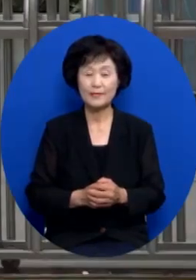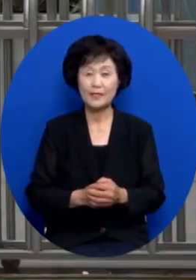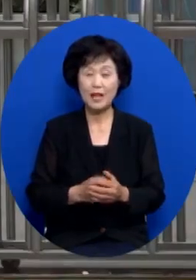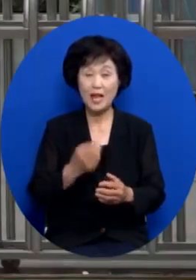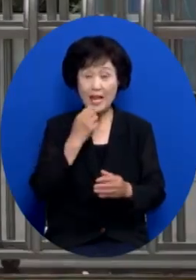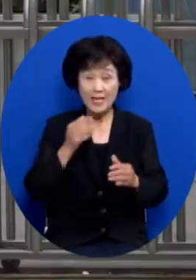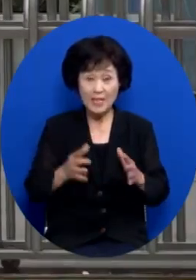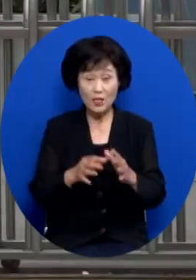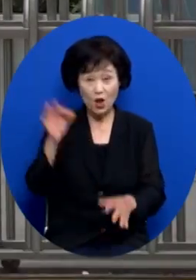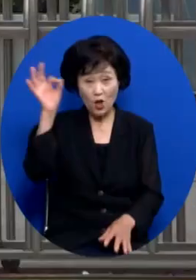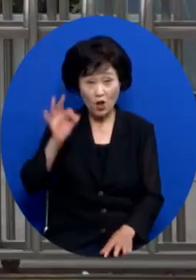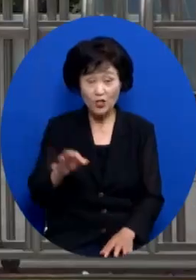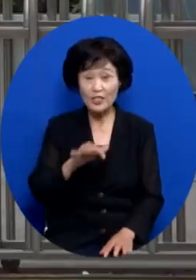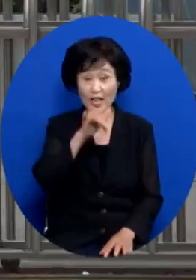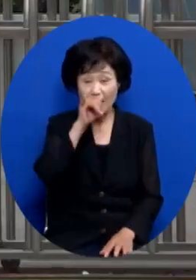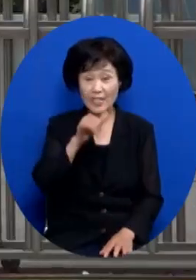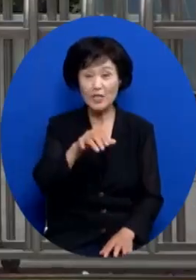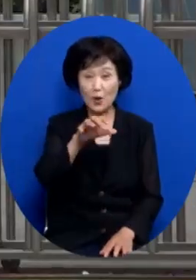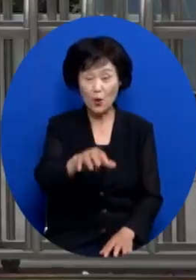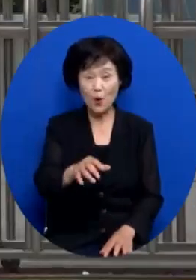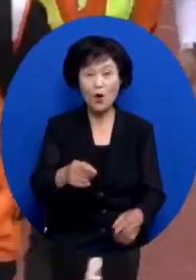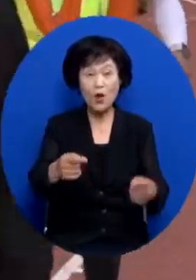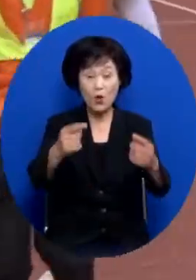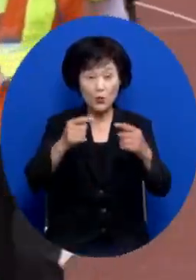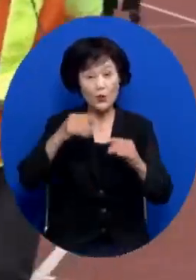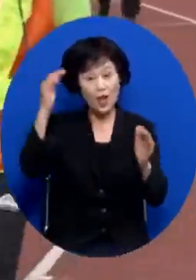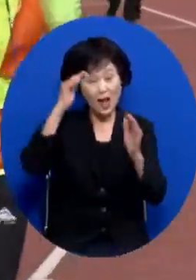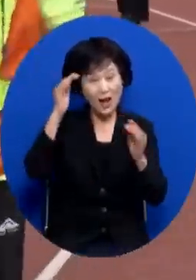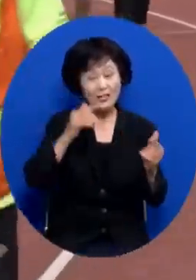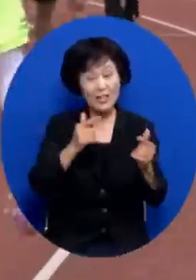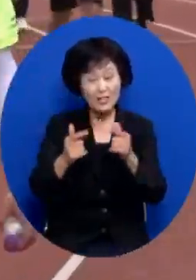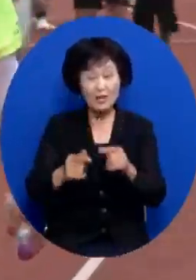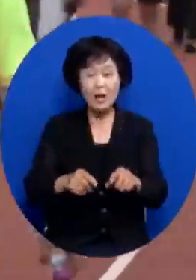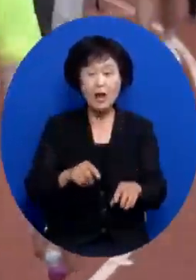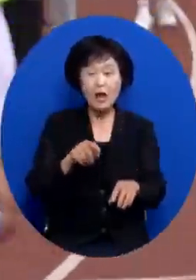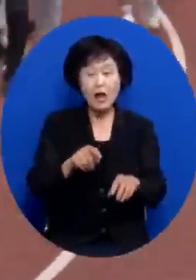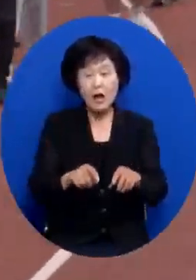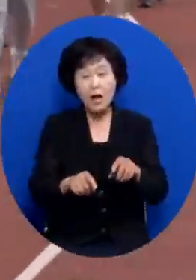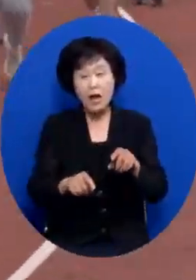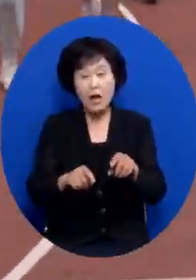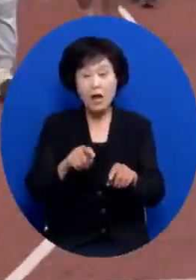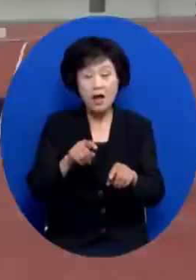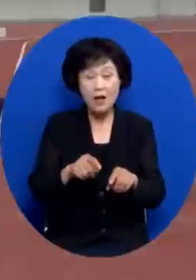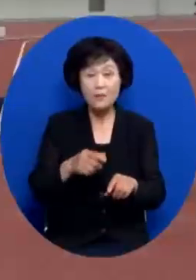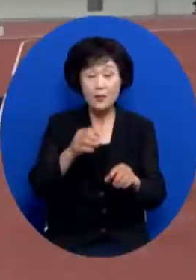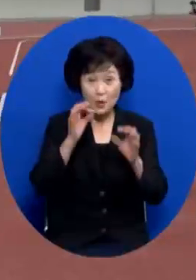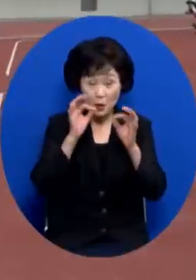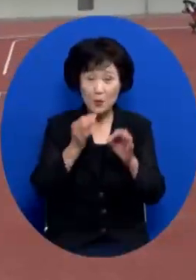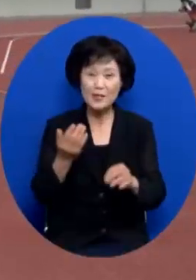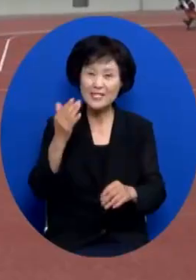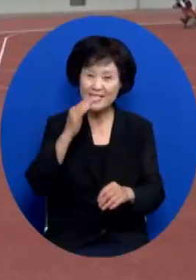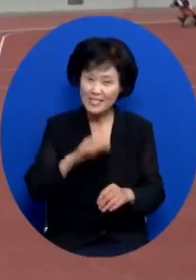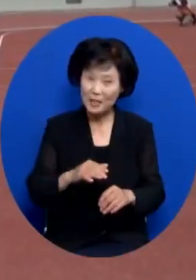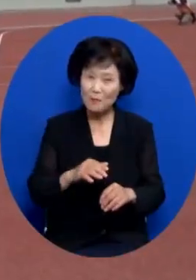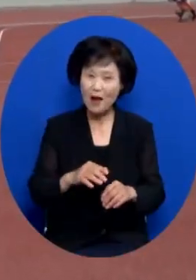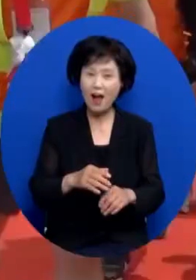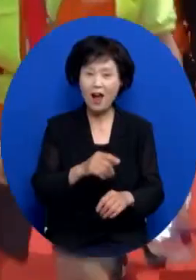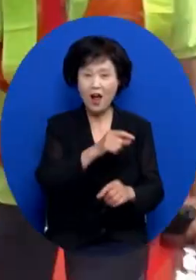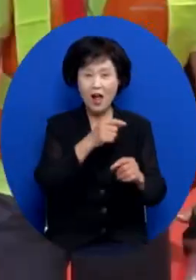경기도 연천에 위치한 공설운동장으로 들어오는 학생들. 걸음은 조금 무거워 보이지만 당당히 피니시 라인을